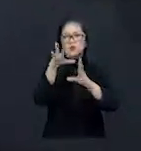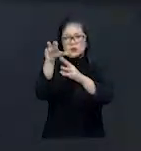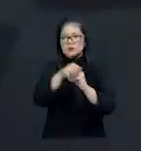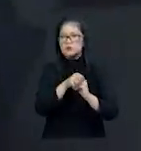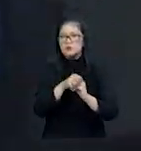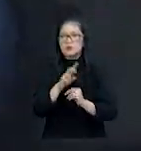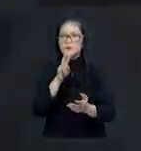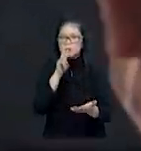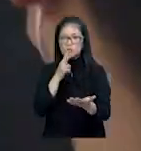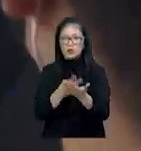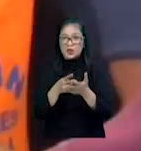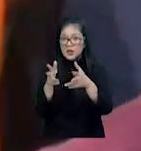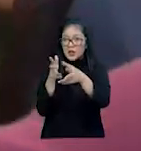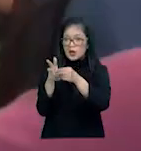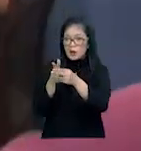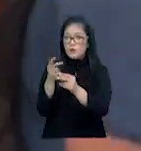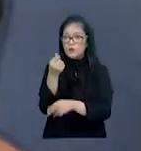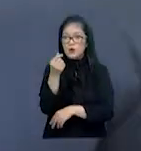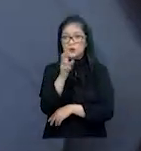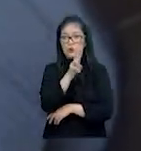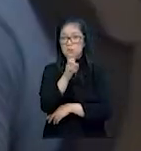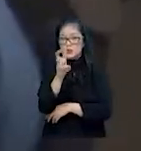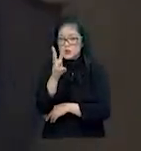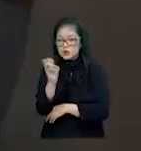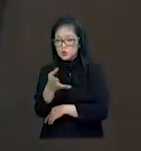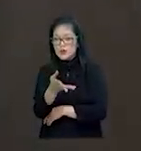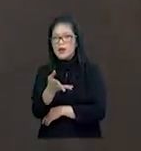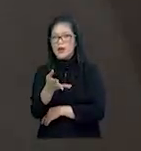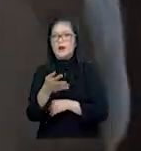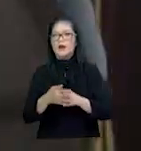tunai 23 juta rupiah sebagai barang bukti.